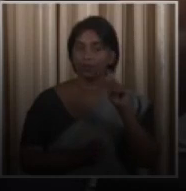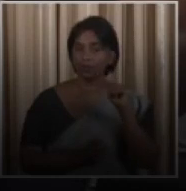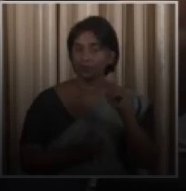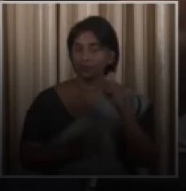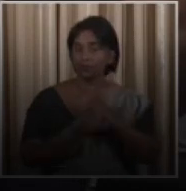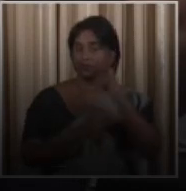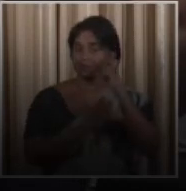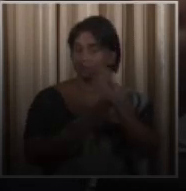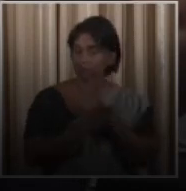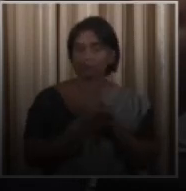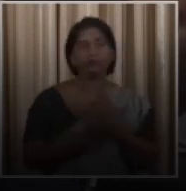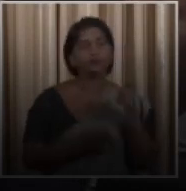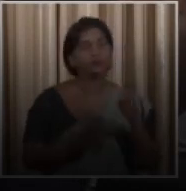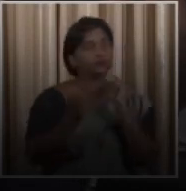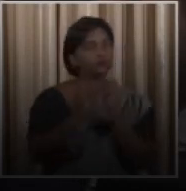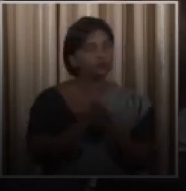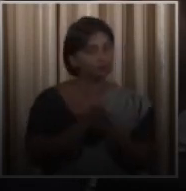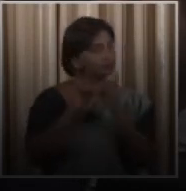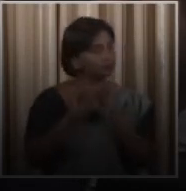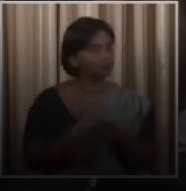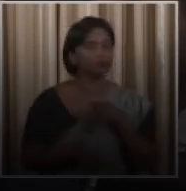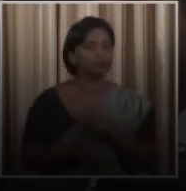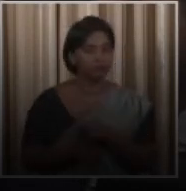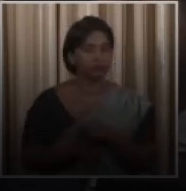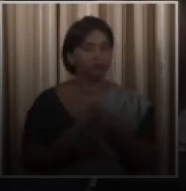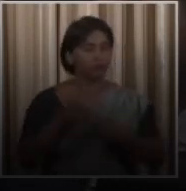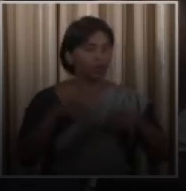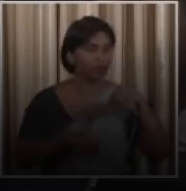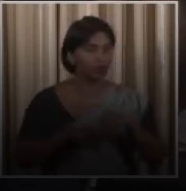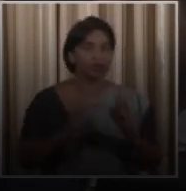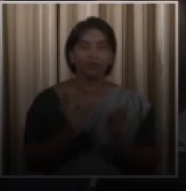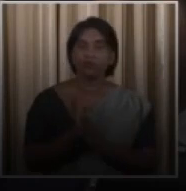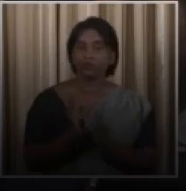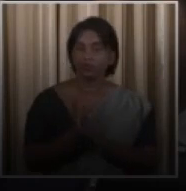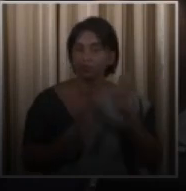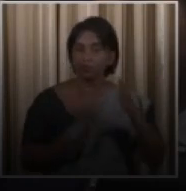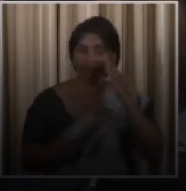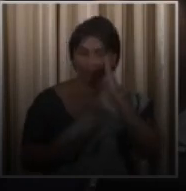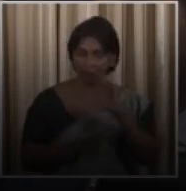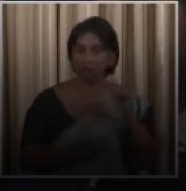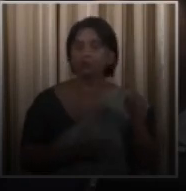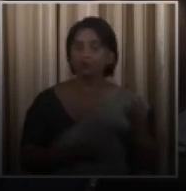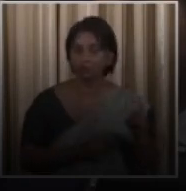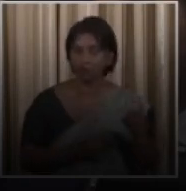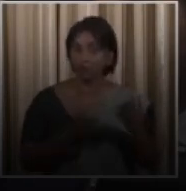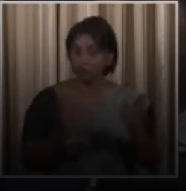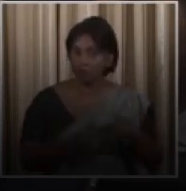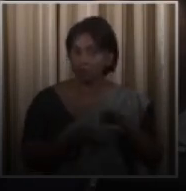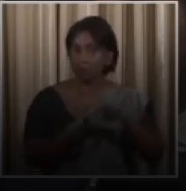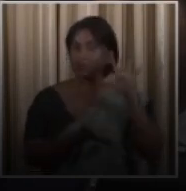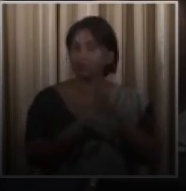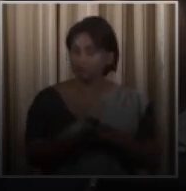ක්‍රම ව්‍යවස්ථා සංශෝධනය මගින් මැතිවරණ කොමිෂන් සභාවේ ස්වාධීනත්වය තවදුරටත්